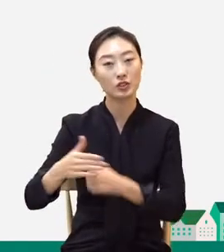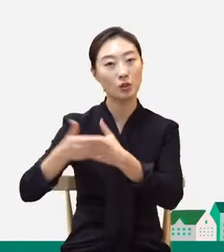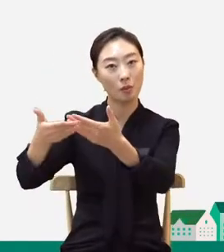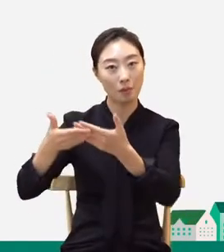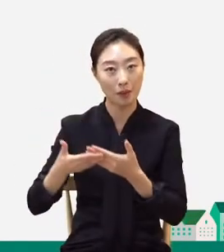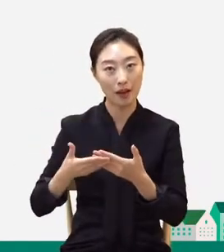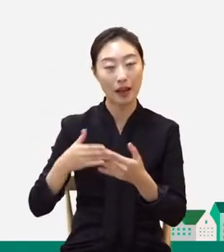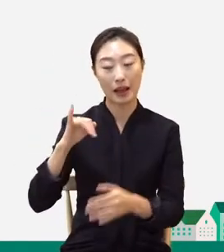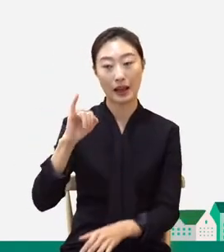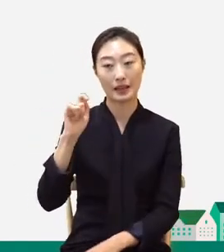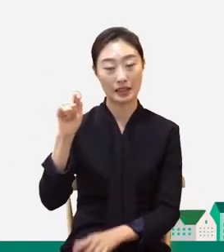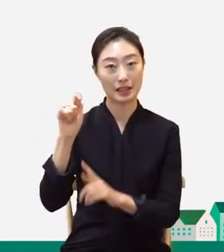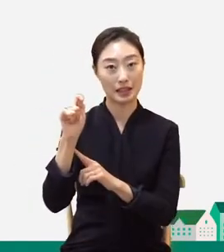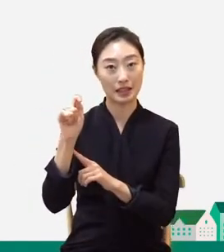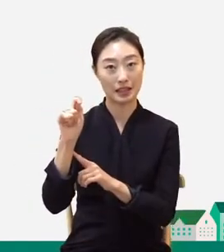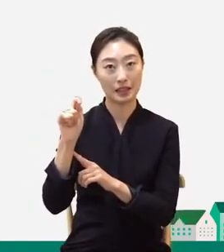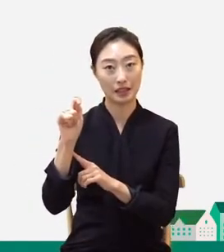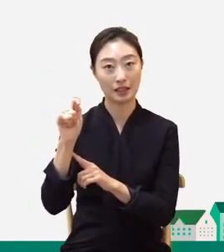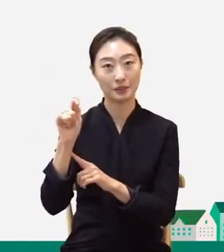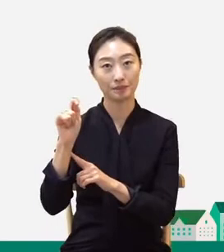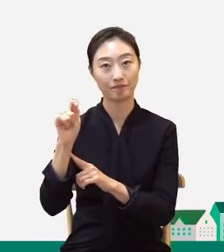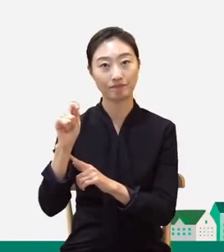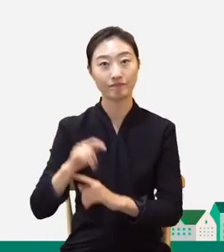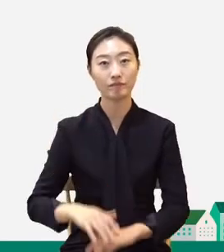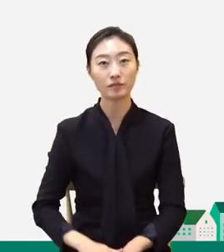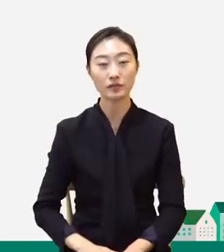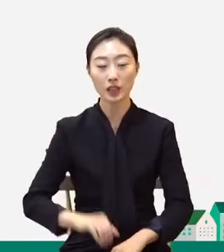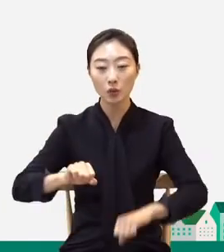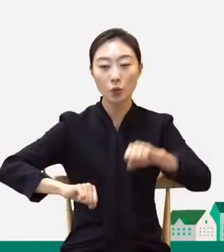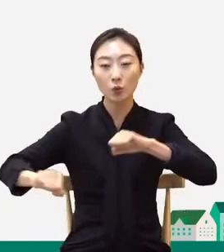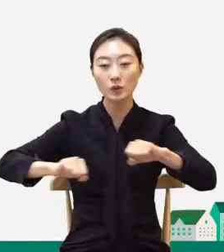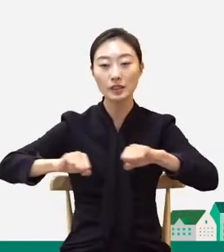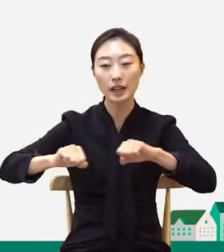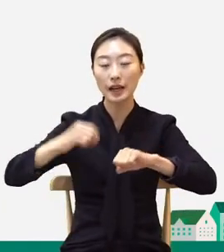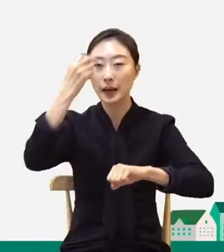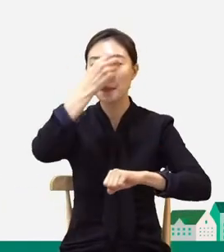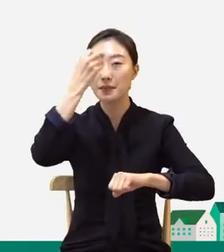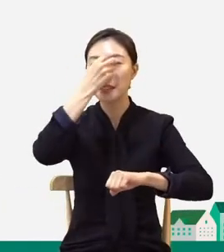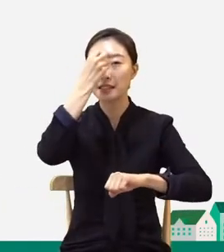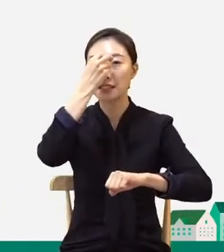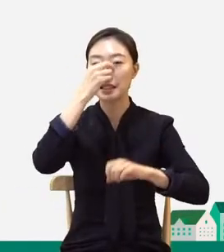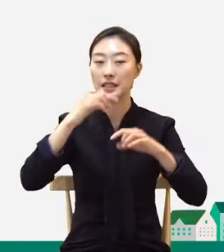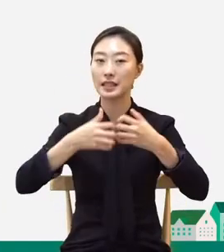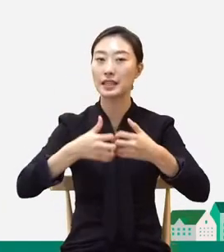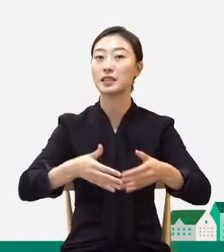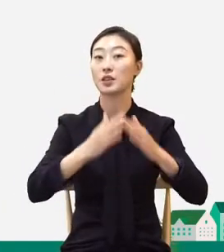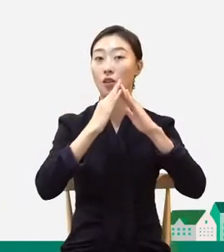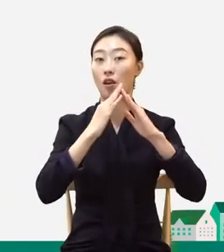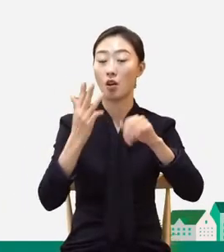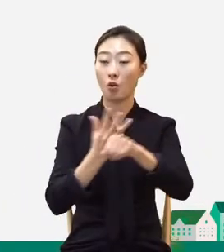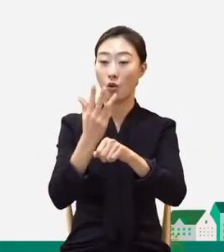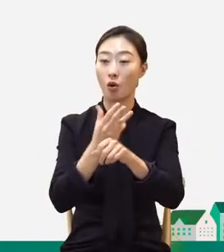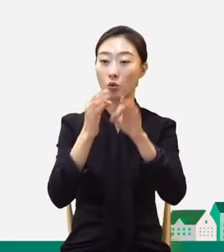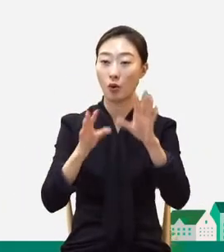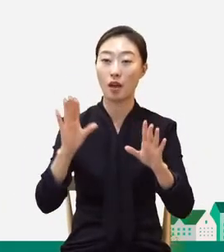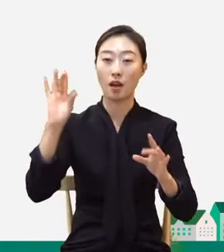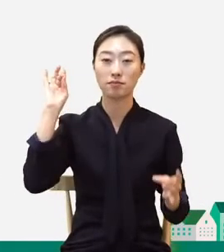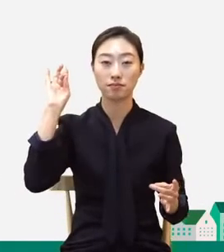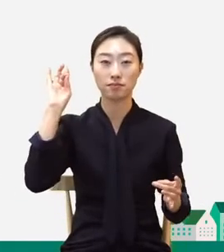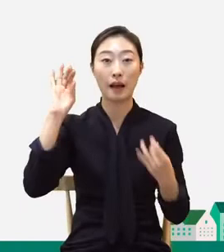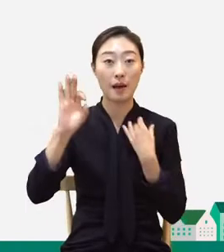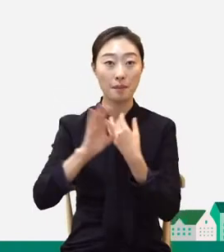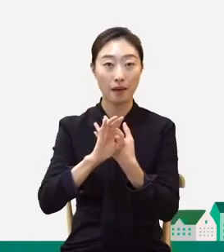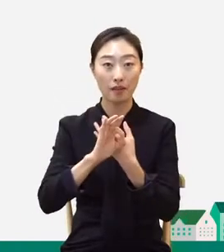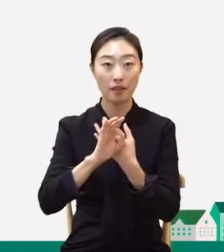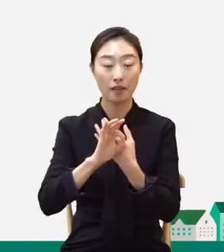IoT 기반 동작 감지기기를 설치한 모습인데요. 8시간 동안 동작 감지가 없으면 주의가 뜨고요. 12시간